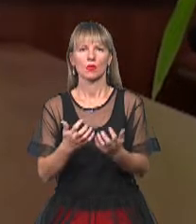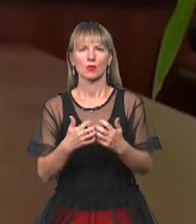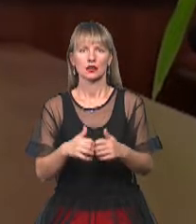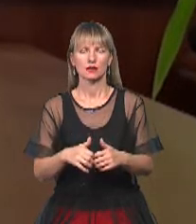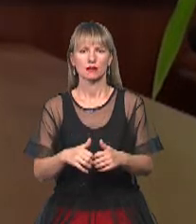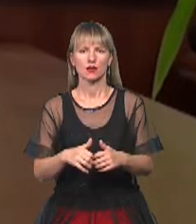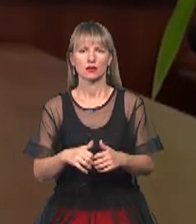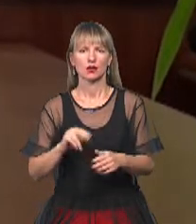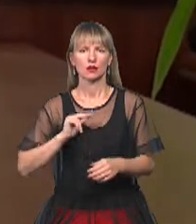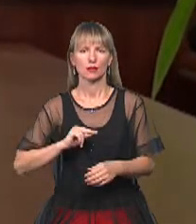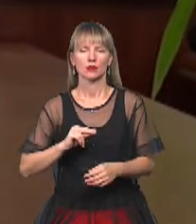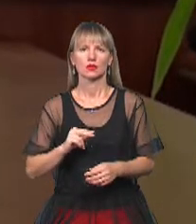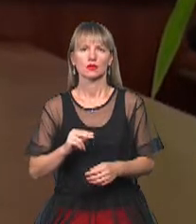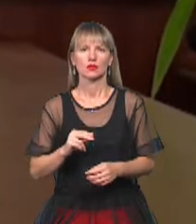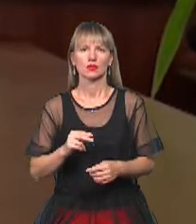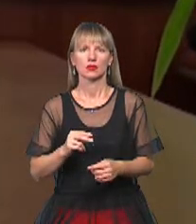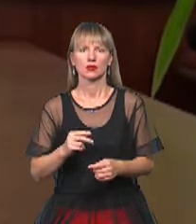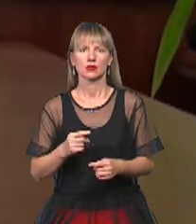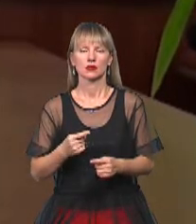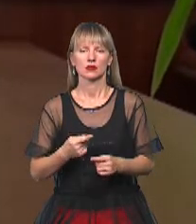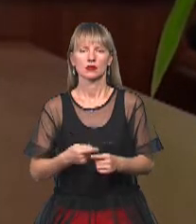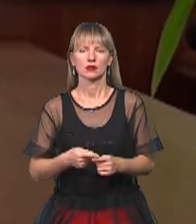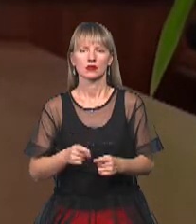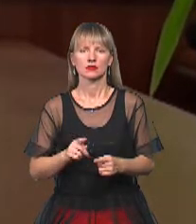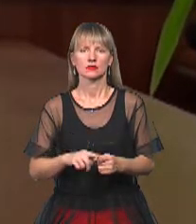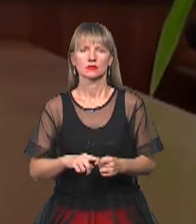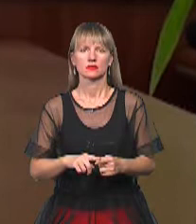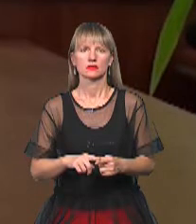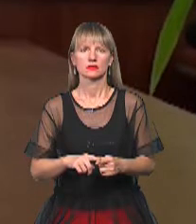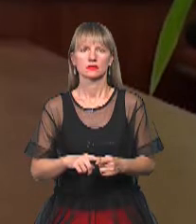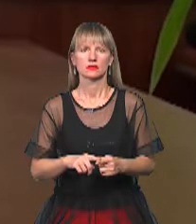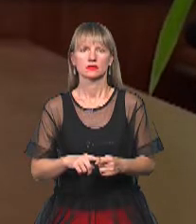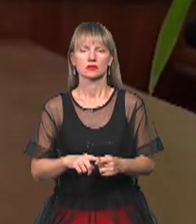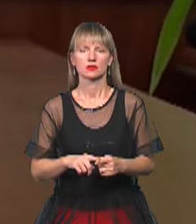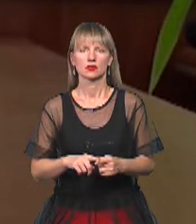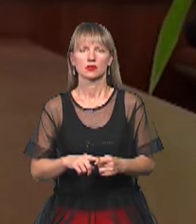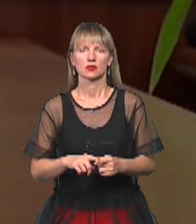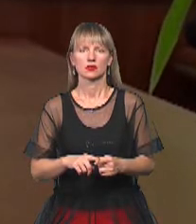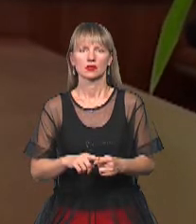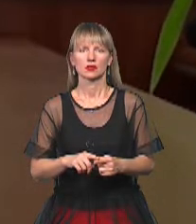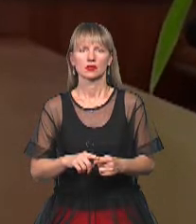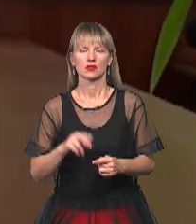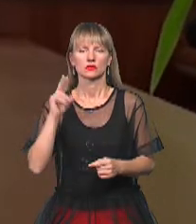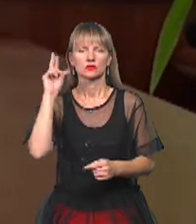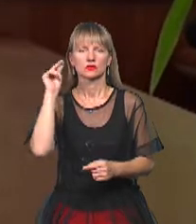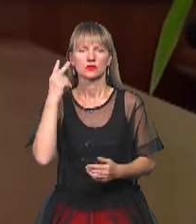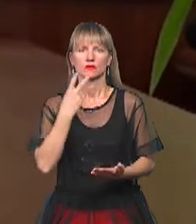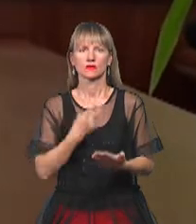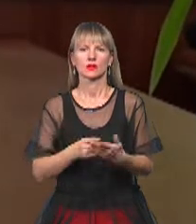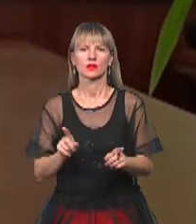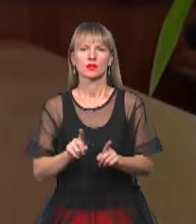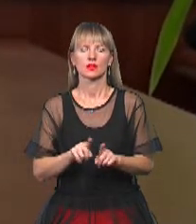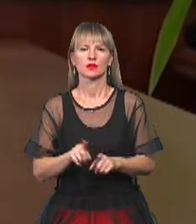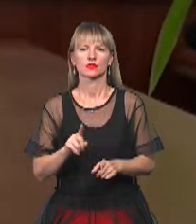Це до 60% це просрочка всіх звернень, які надходять. В цифрах це виглядає так, що на